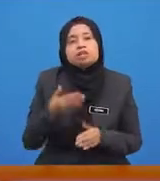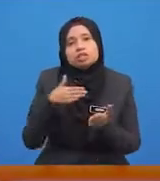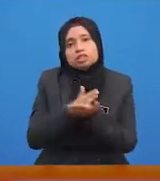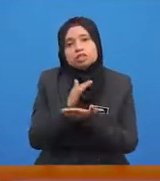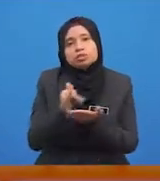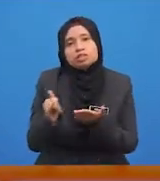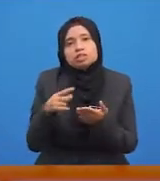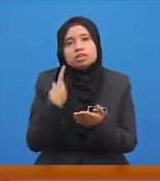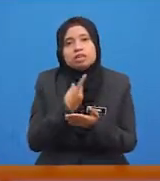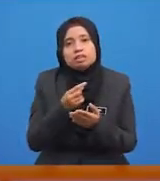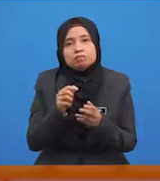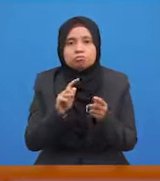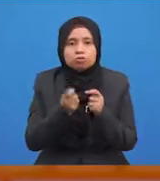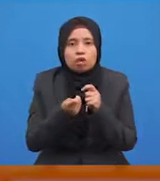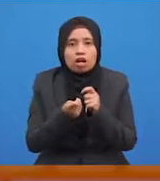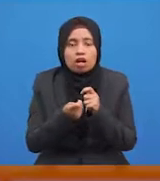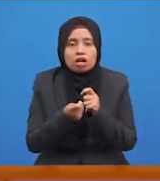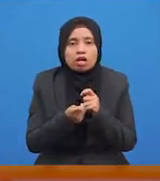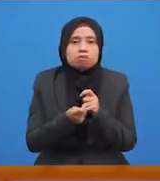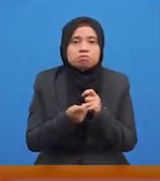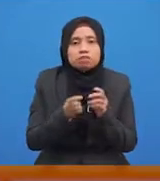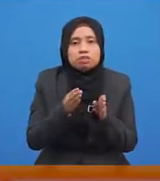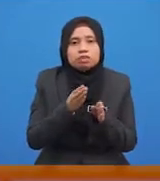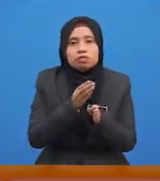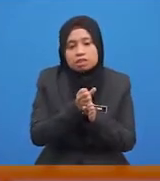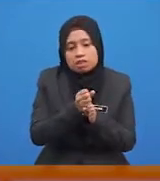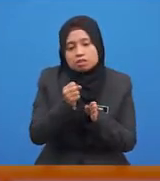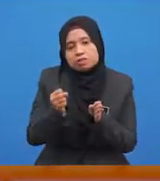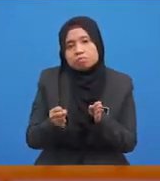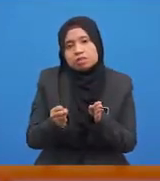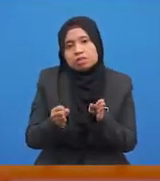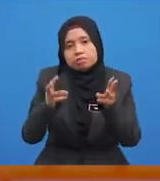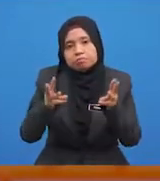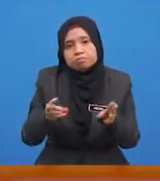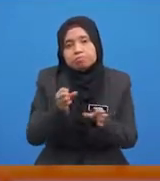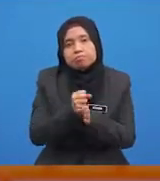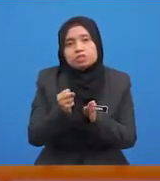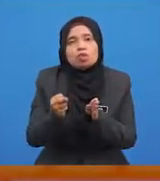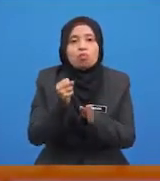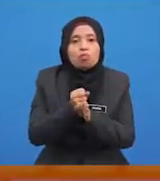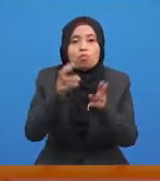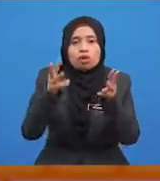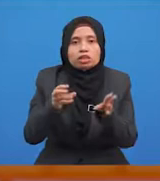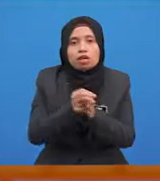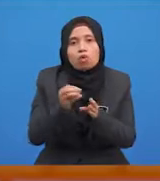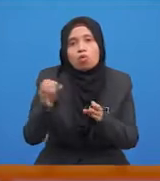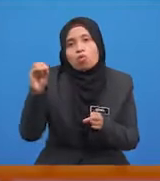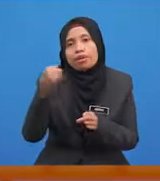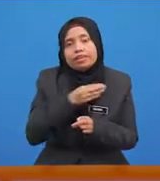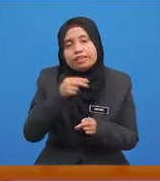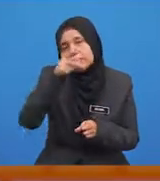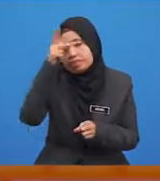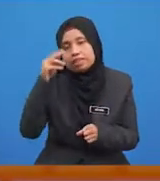Seterusnya, kita beralih kepada watak sampingan dalam cerpen Oren, iaitu watak Oren dan watak